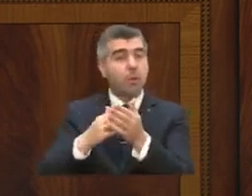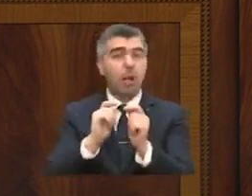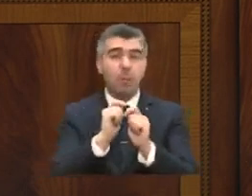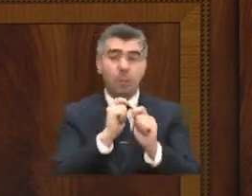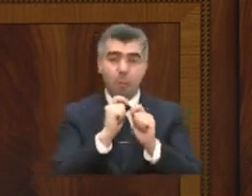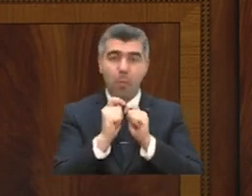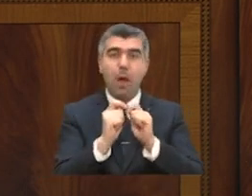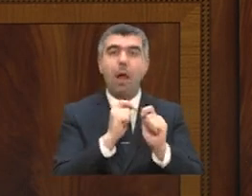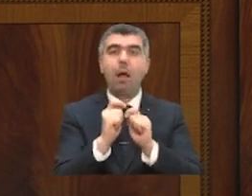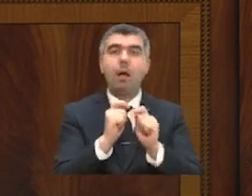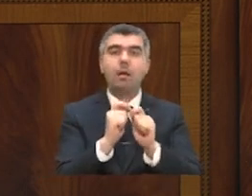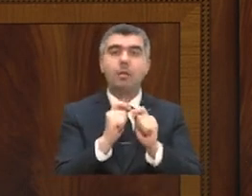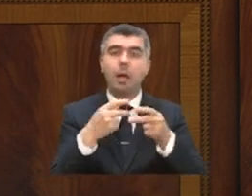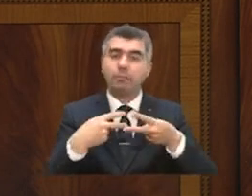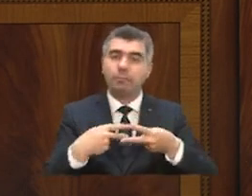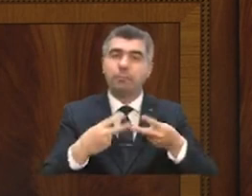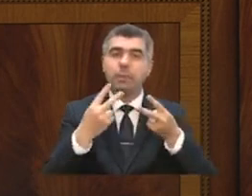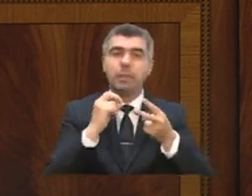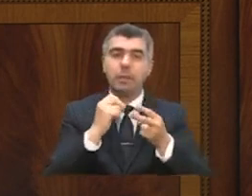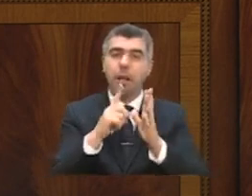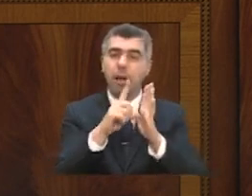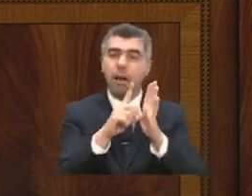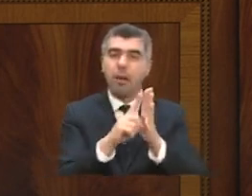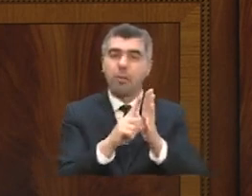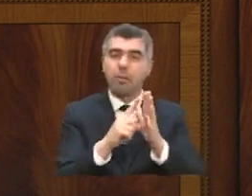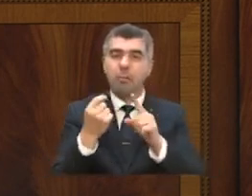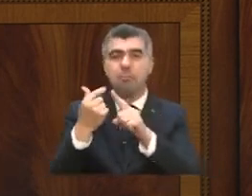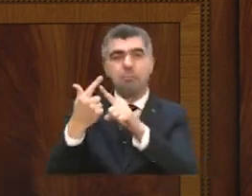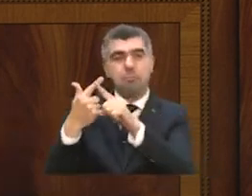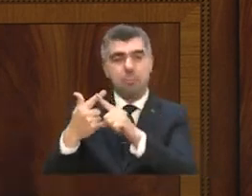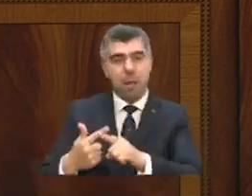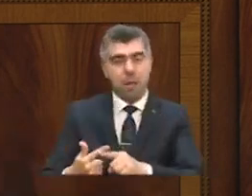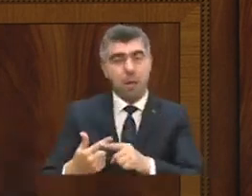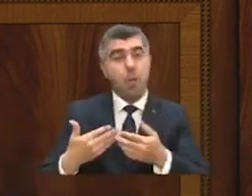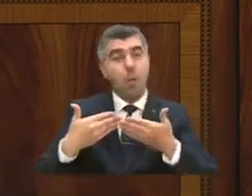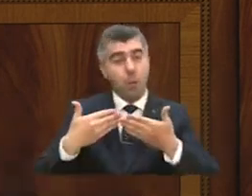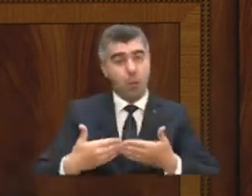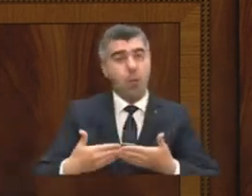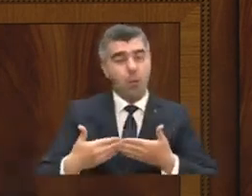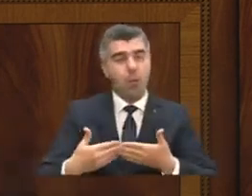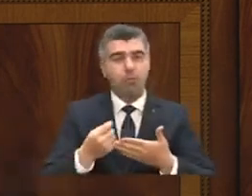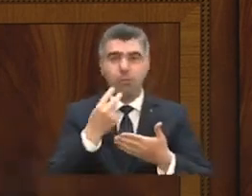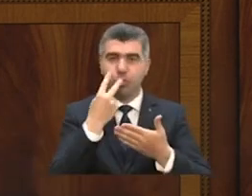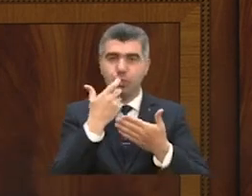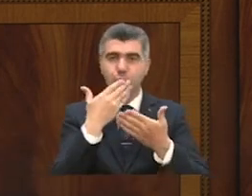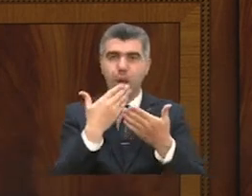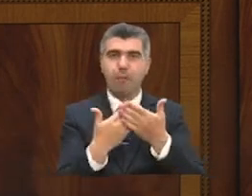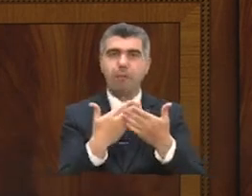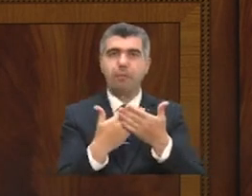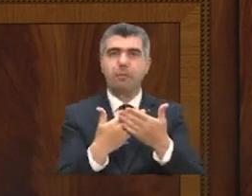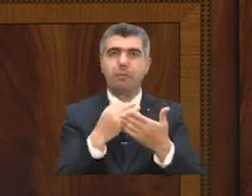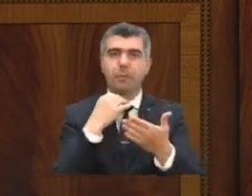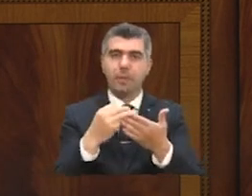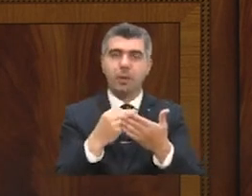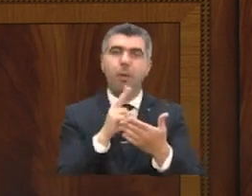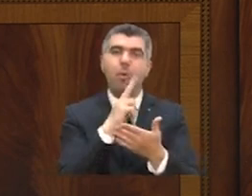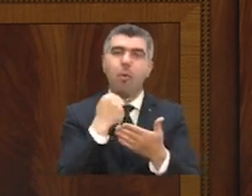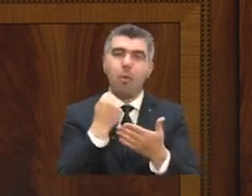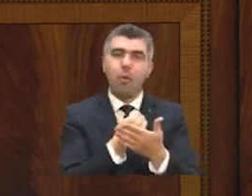أثناء عرض مشروع قانون المالية، واليوم يتبين بالملموس أن الحكومة اختارت